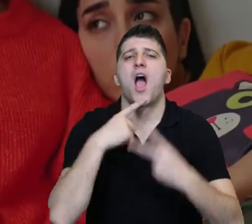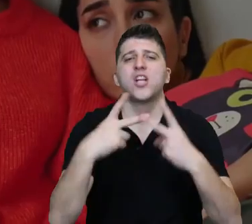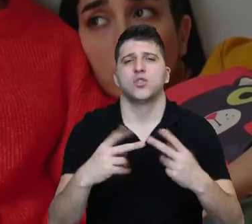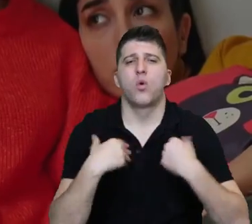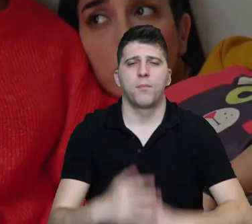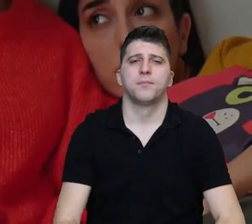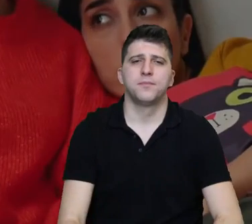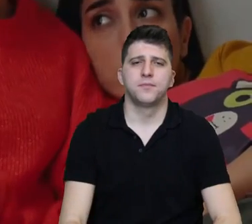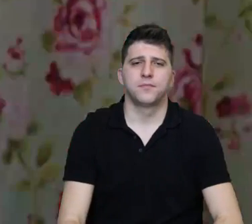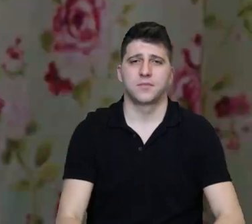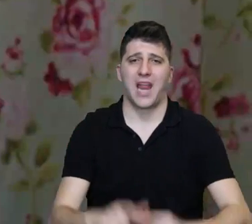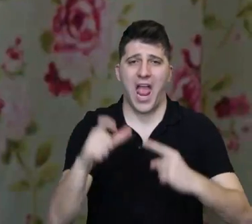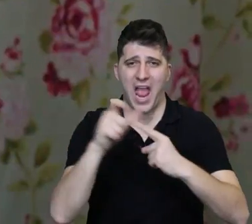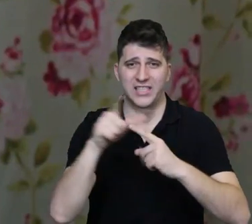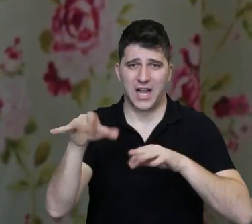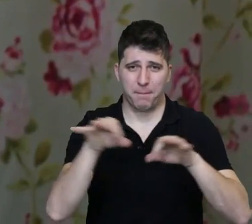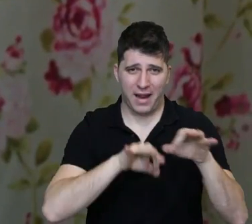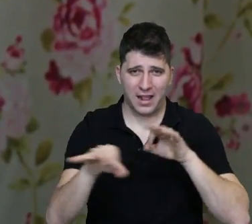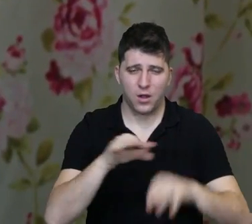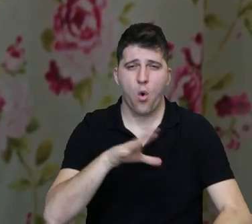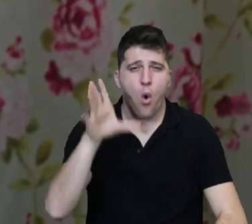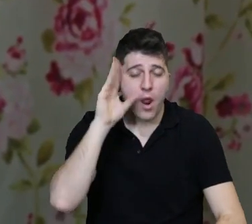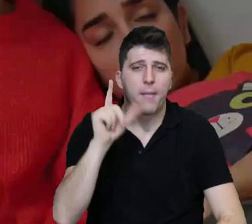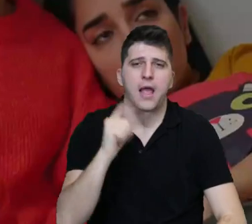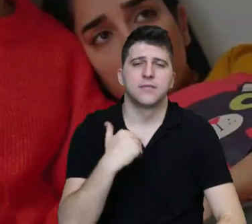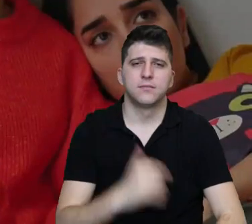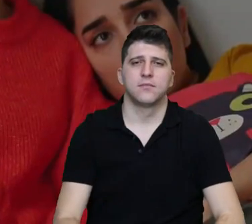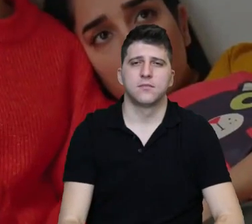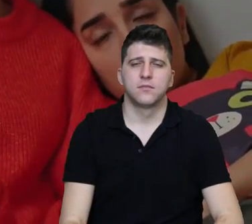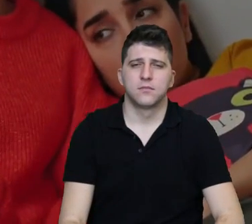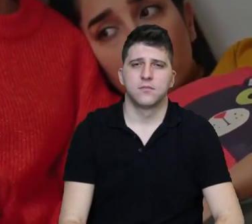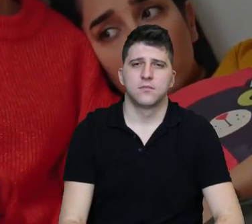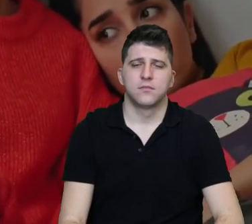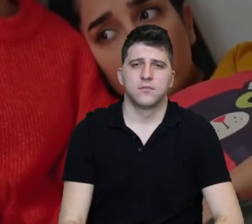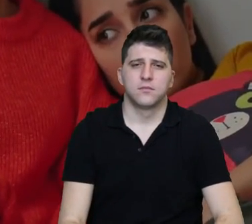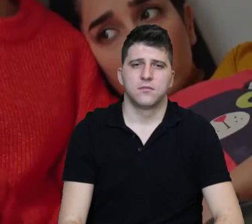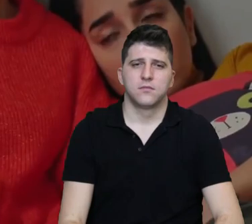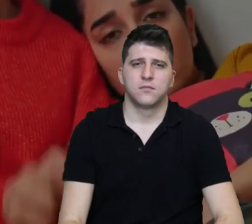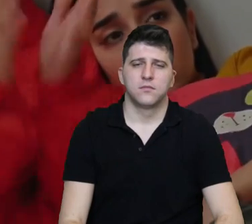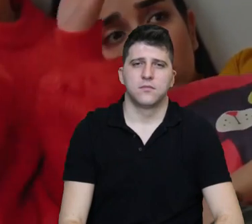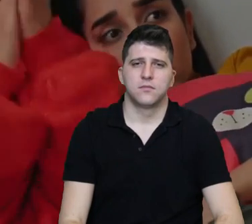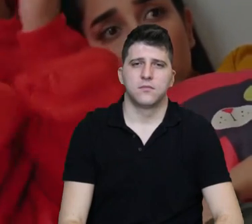Açıklıyorum. Ejder'in planlarını öğrenmemiz lazım. Hiç şaşırmadılar.